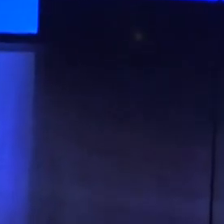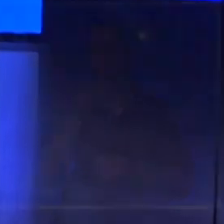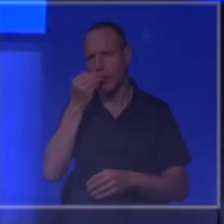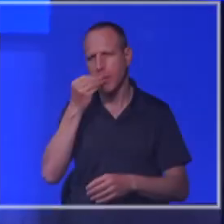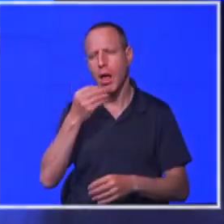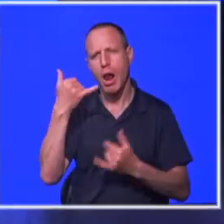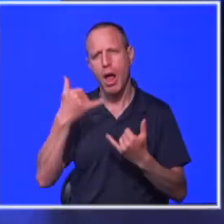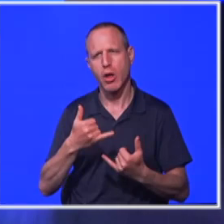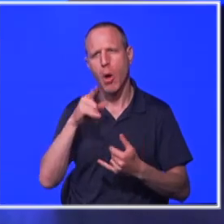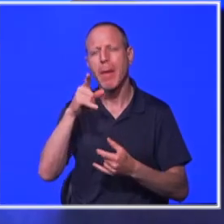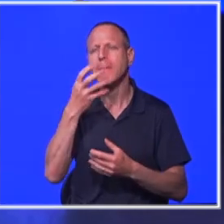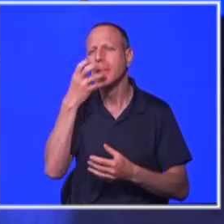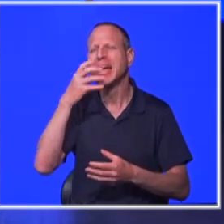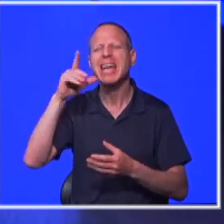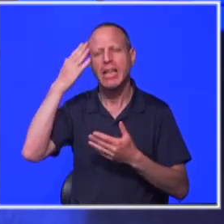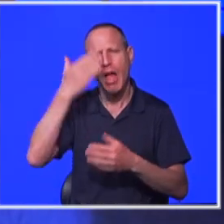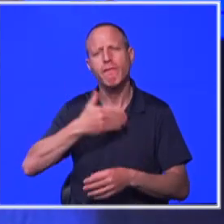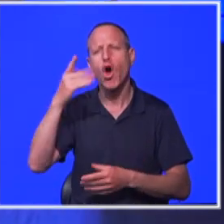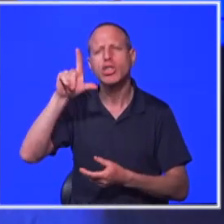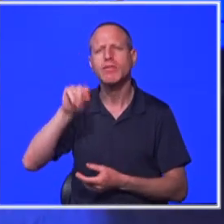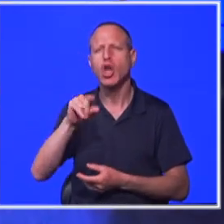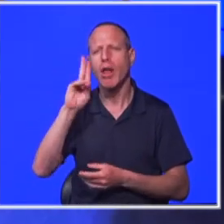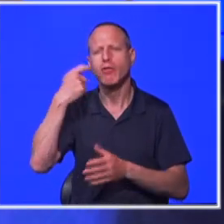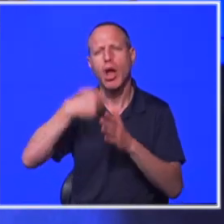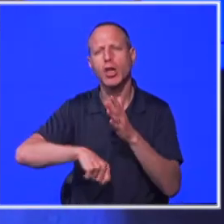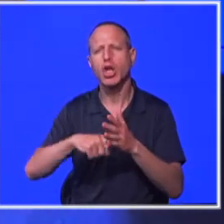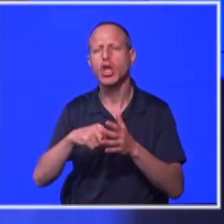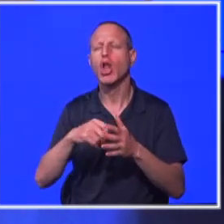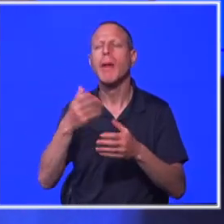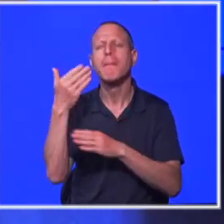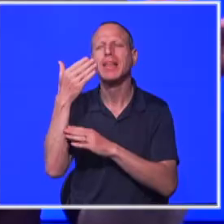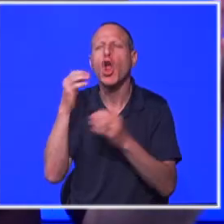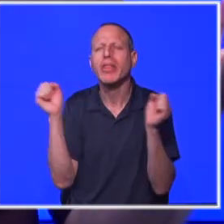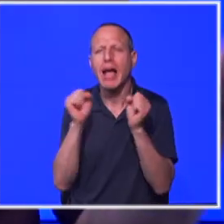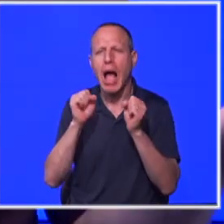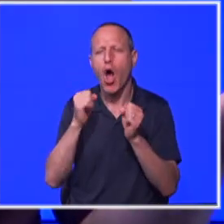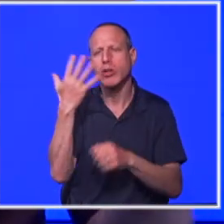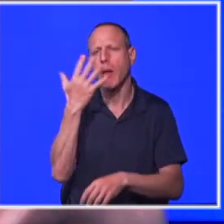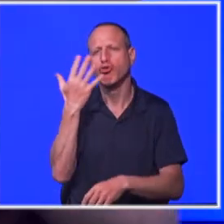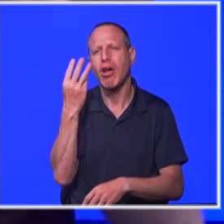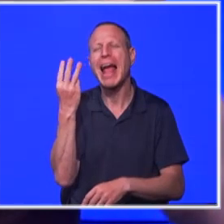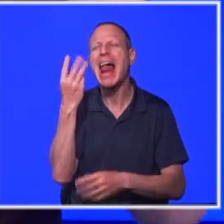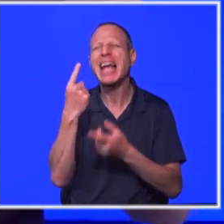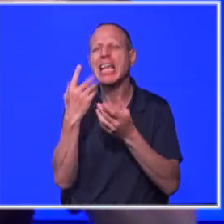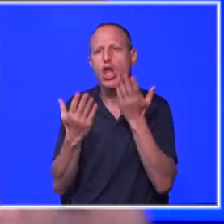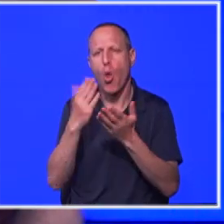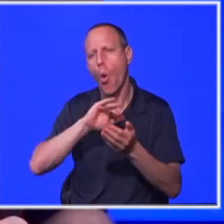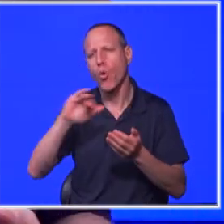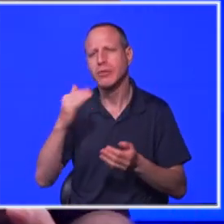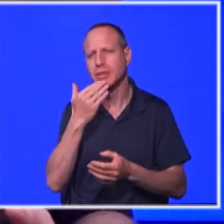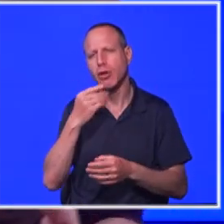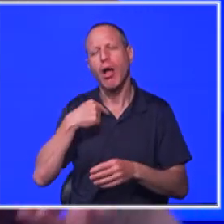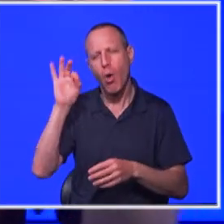פרי נפוץ וזול, שאפשר לקנות גם במדינות קרות ב5 שקל לקילו. כלומר, חוץ מבישראל, שפה אנחנו עדיין